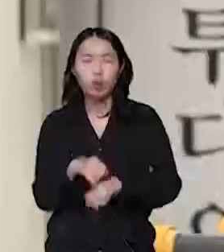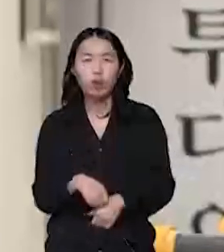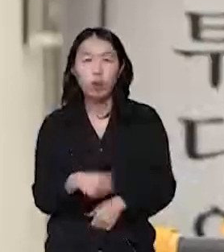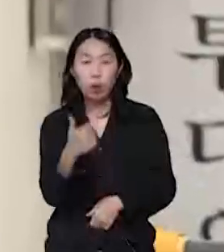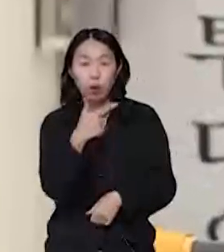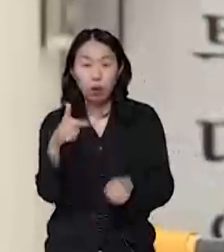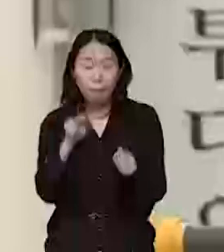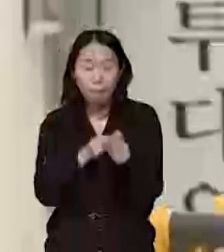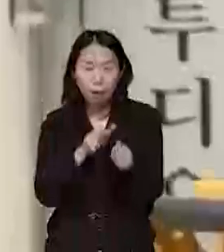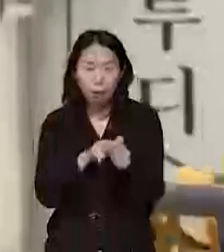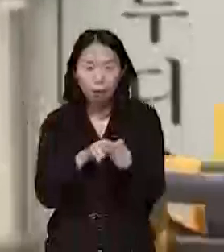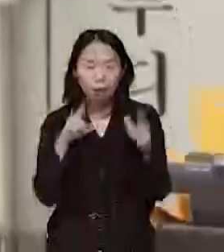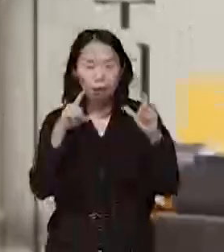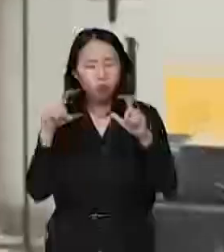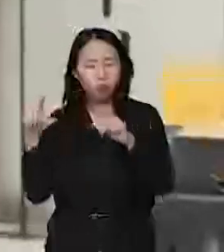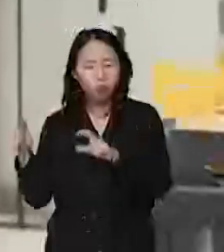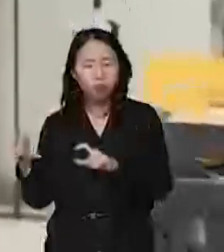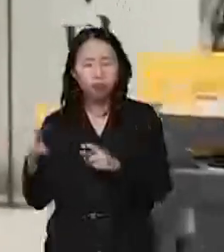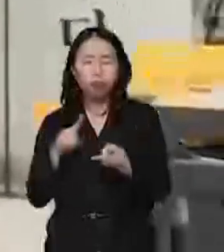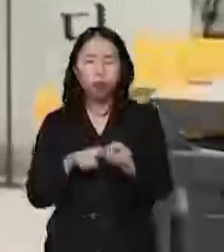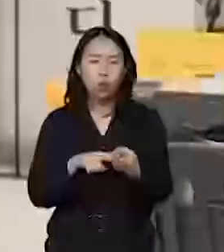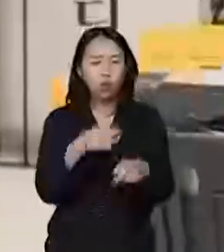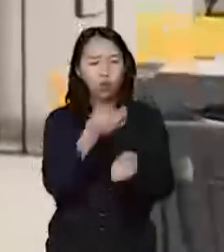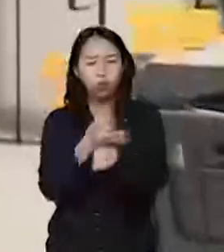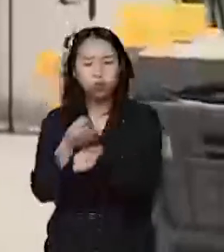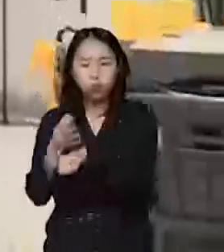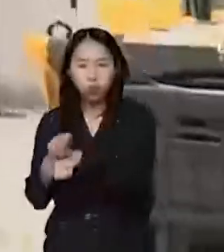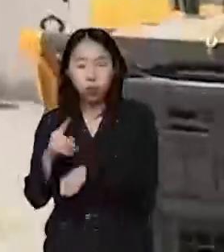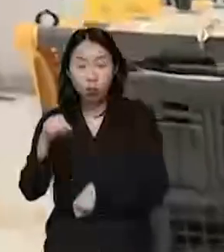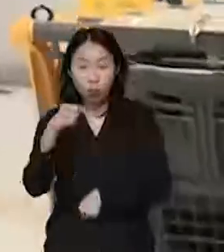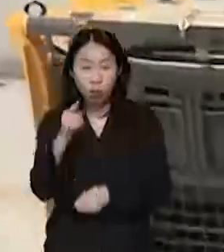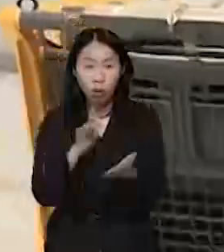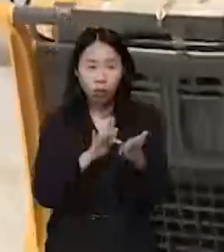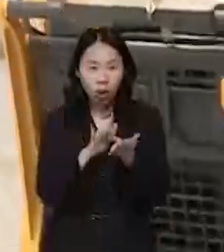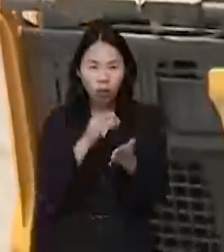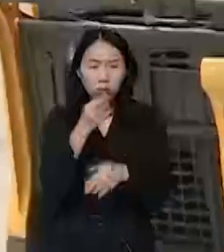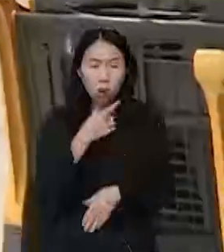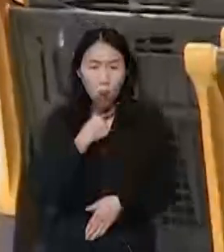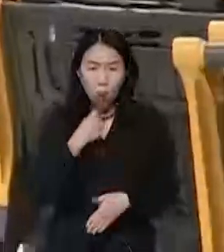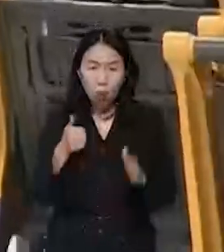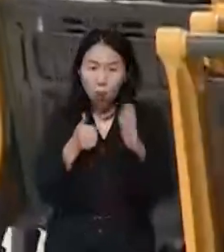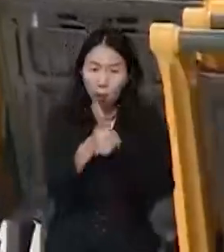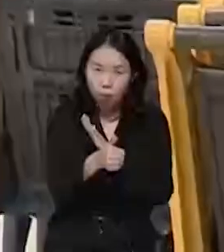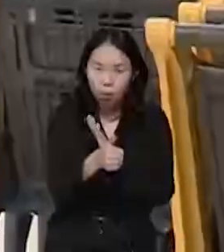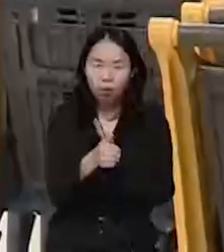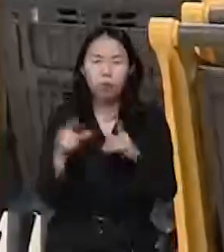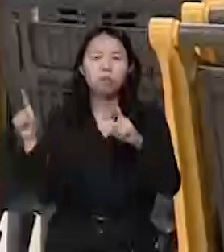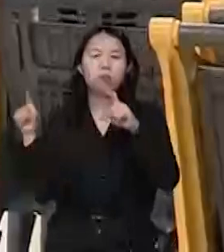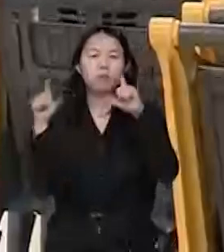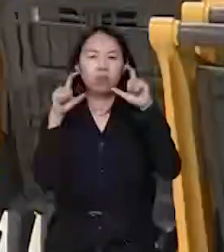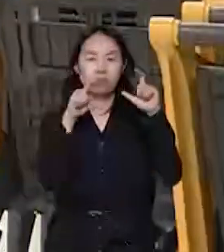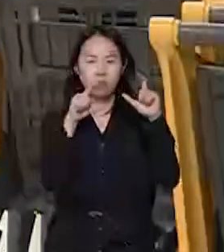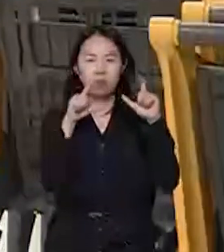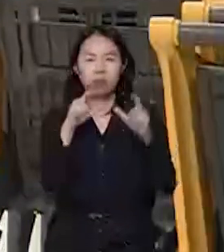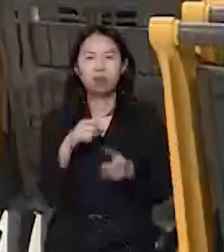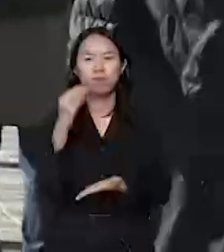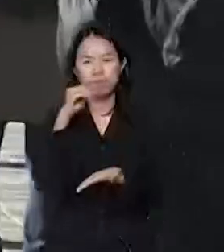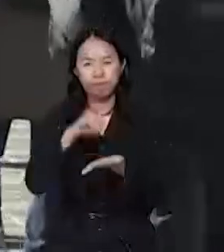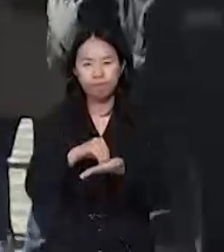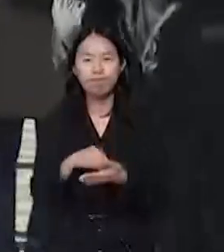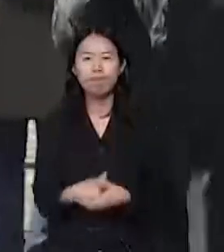대형 마트에서 마스크를 벗은 채 장을 보다가도 약국에서 약을 구매하기 위해서는 마스크를 꼭 착용해야